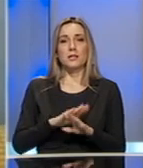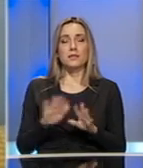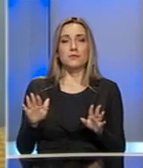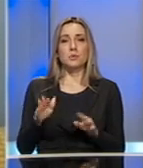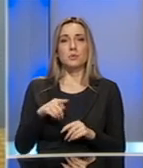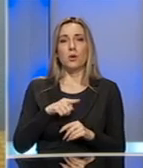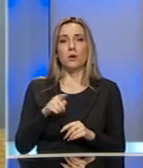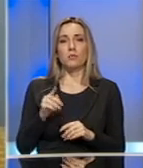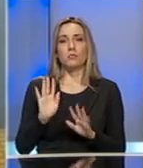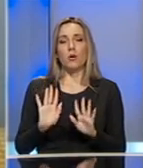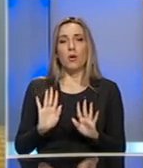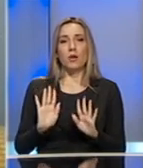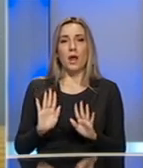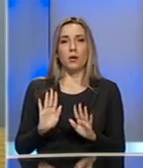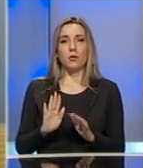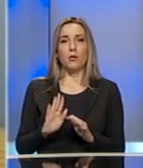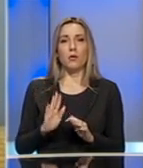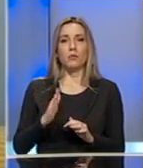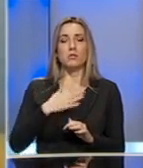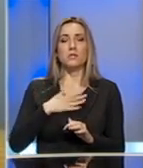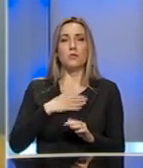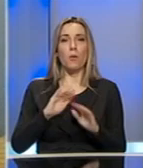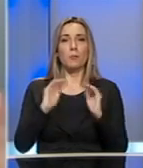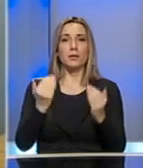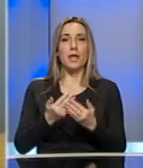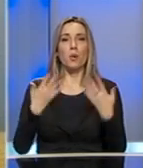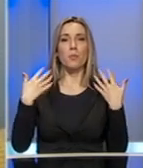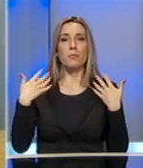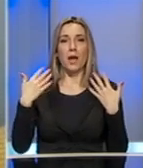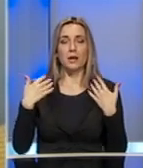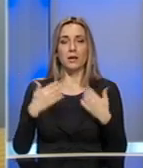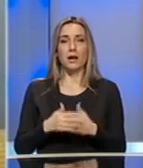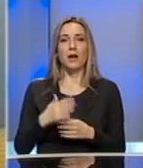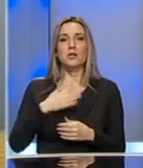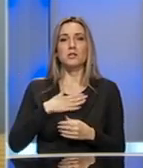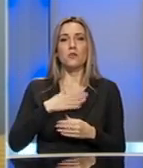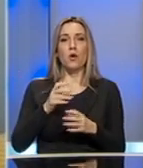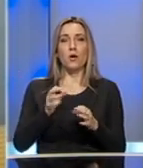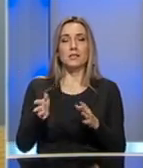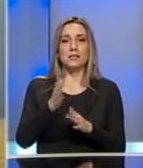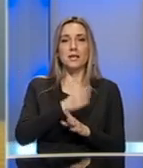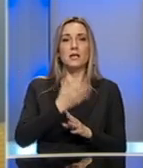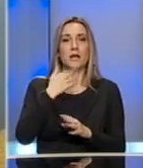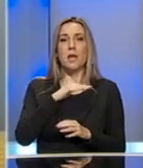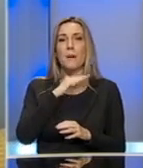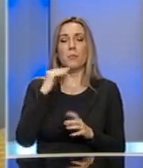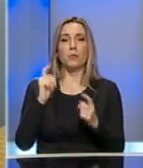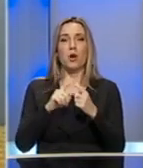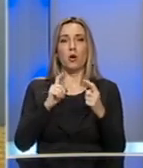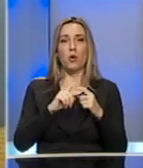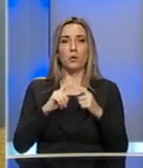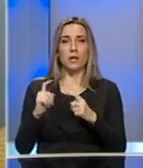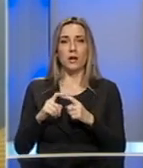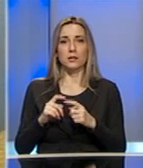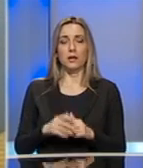onako na svom dijelu parka, na svojoj strani ceste i nema tu nešto puno ni kontakta,